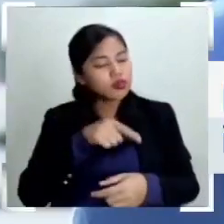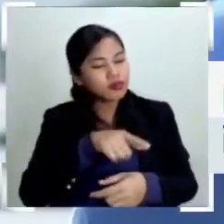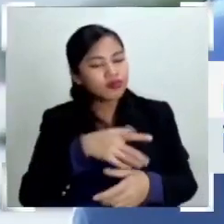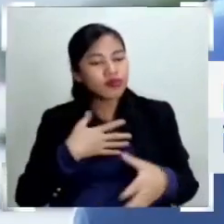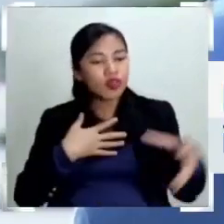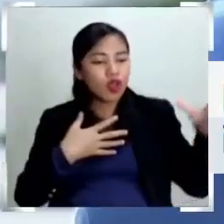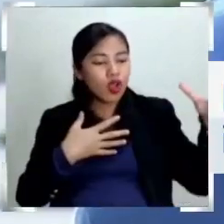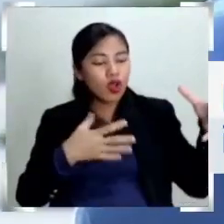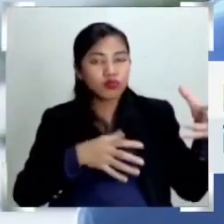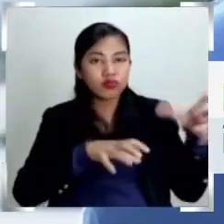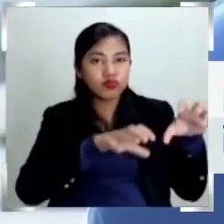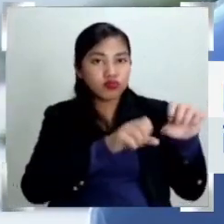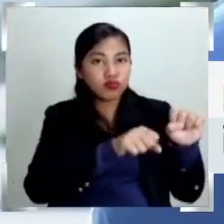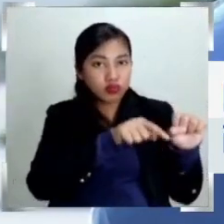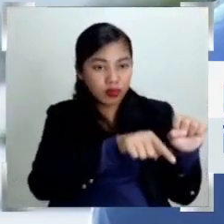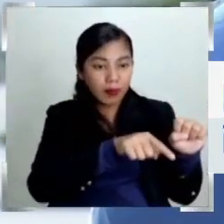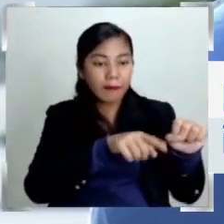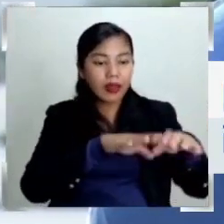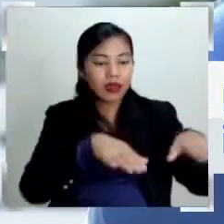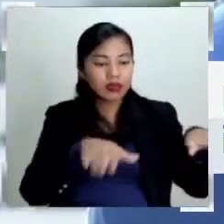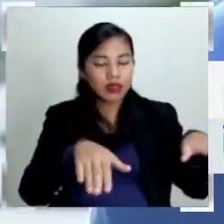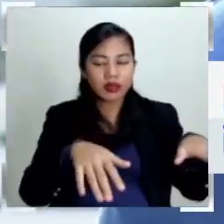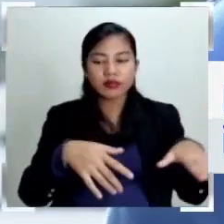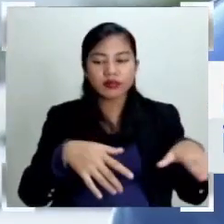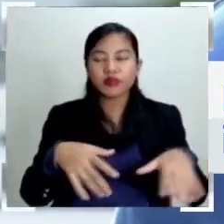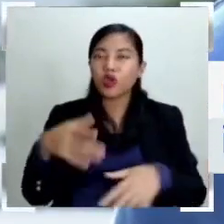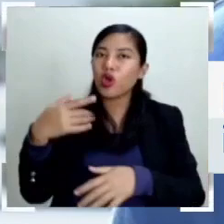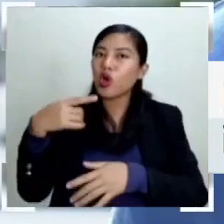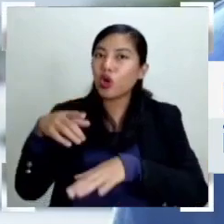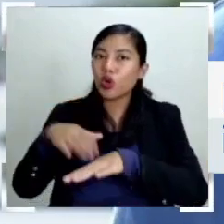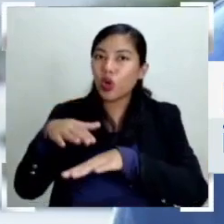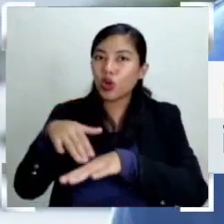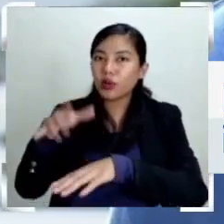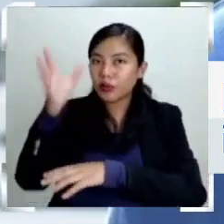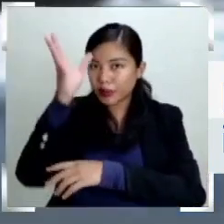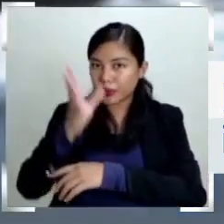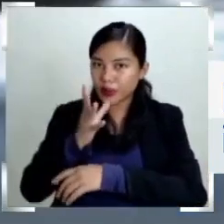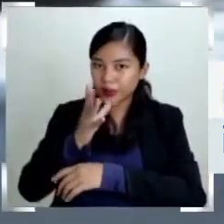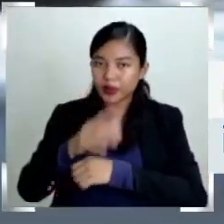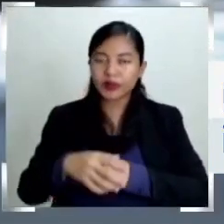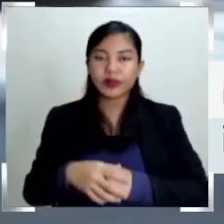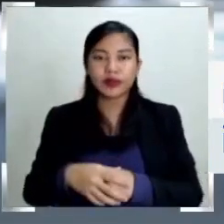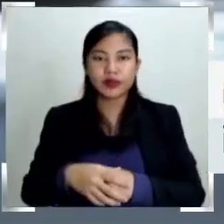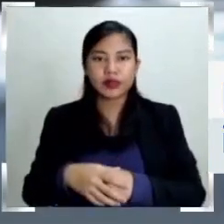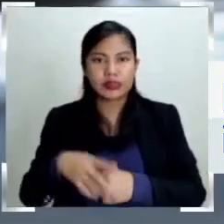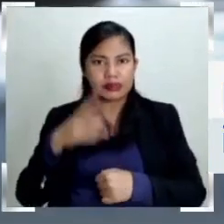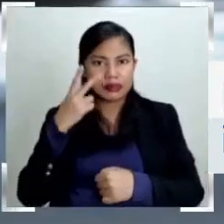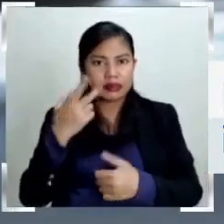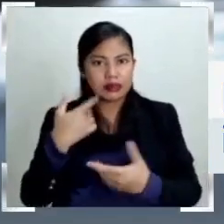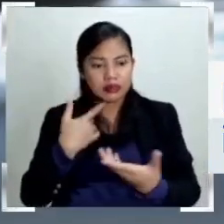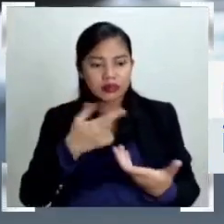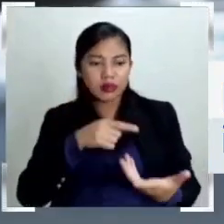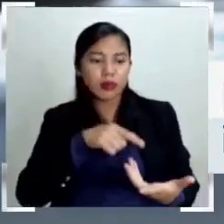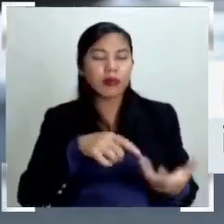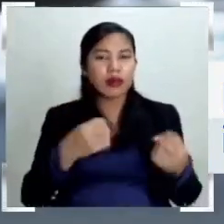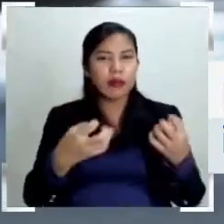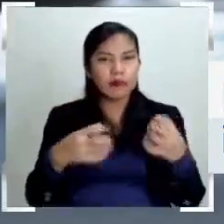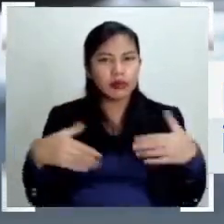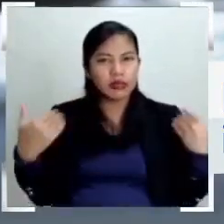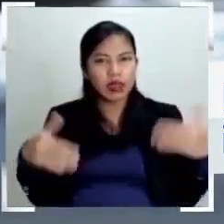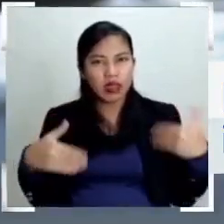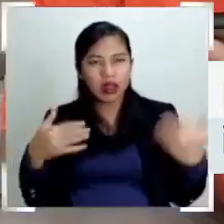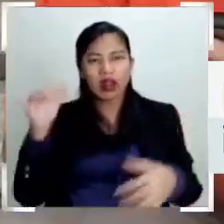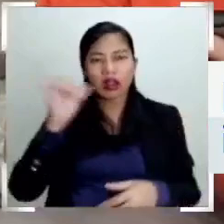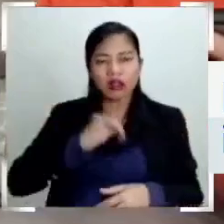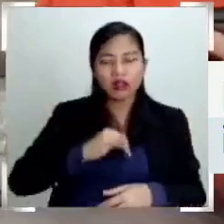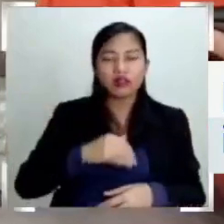Karamihan po namin nasisita is mga kabataan lango sa inom para mabawasan din po yung gulo rito sa barangay